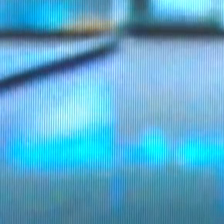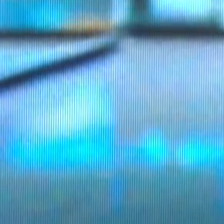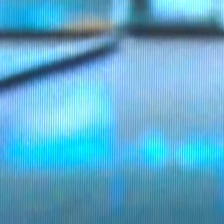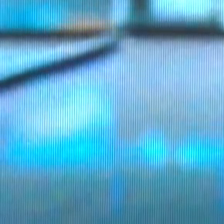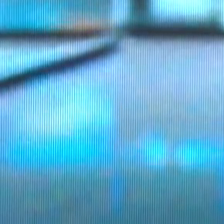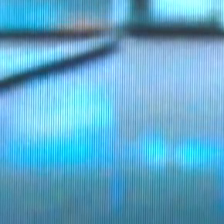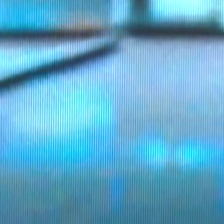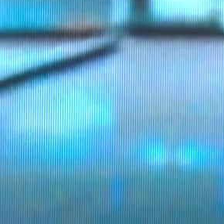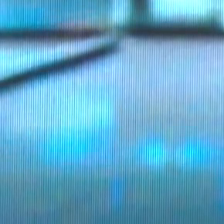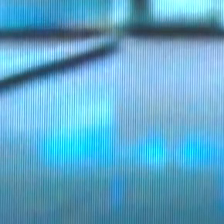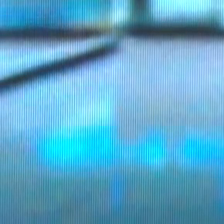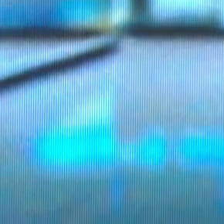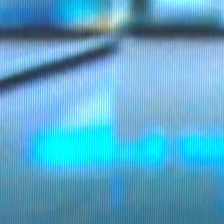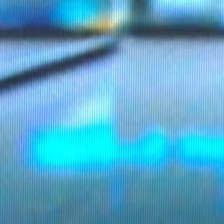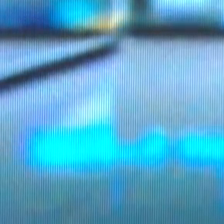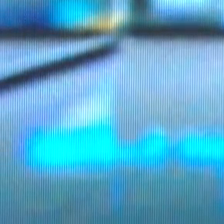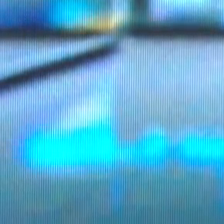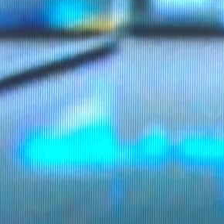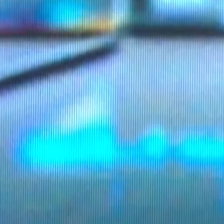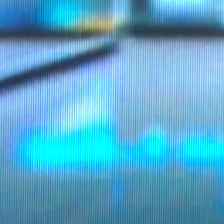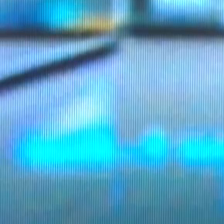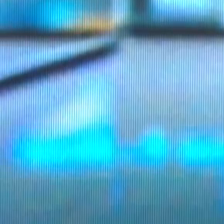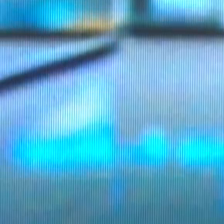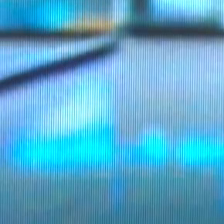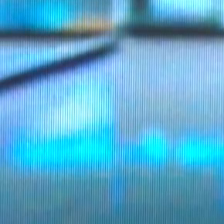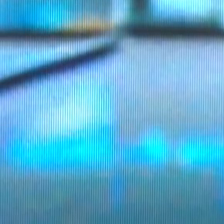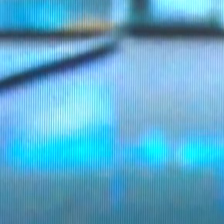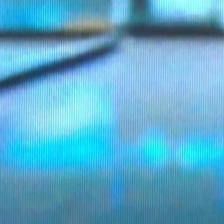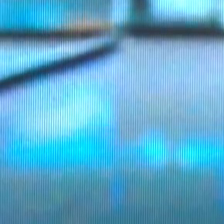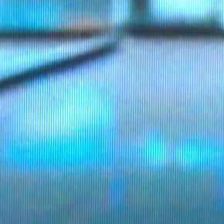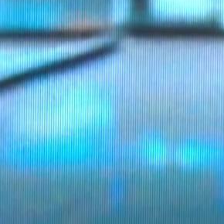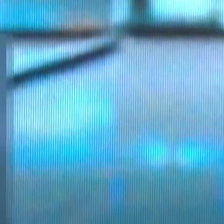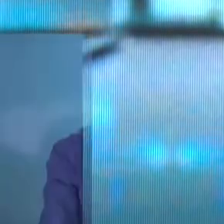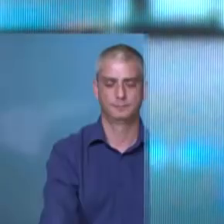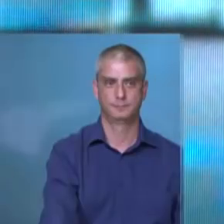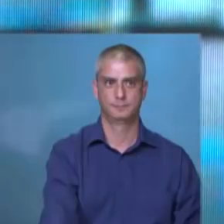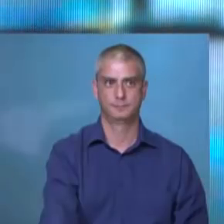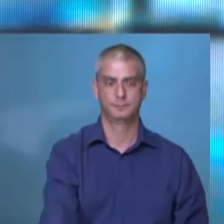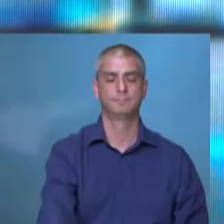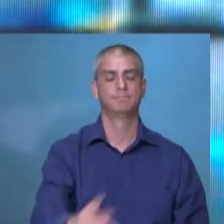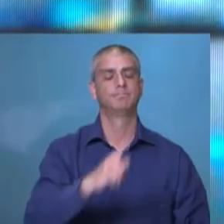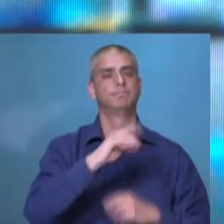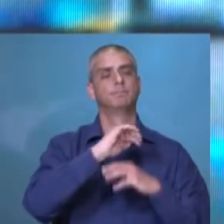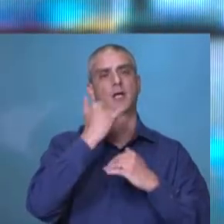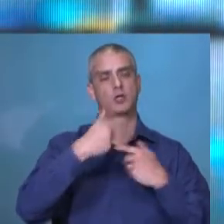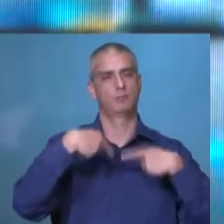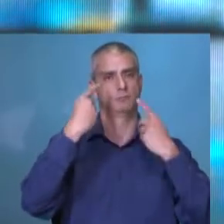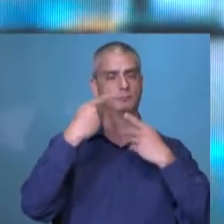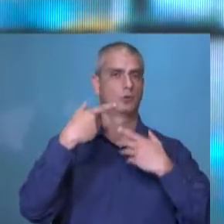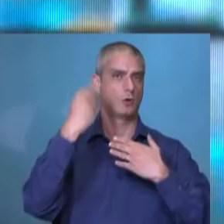הר הרצל, המקום שאלפים ביקרו בו היום את יקיריהם התמונים בבית העלמין הצבאי, ילבש חג